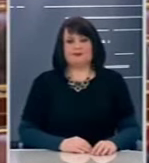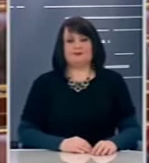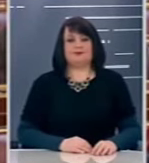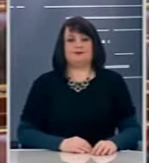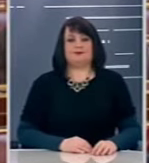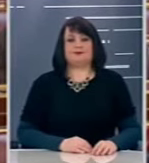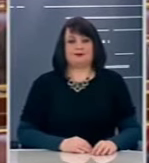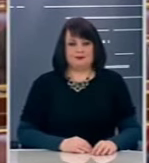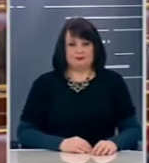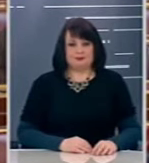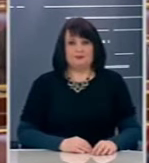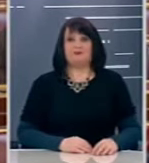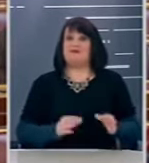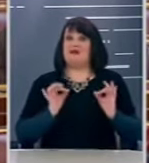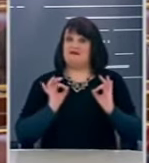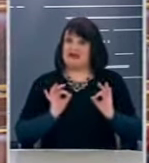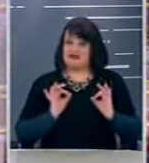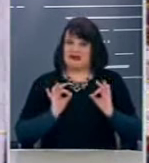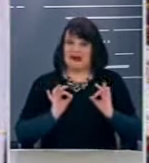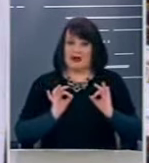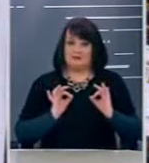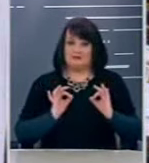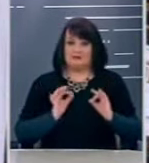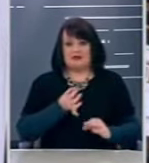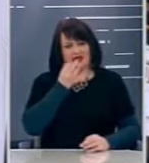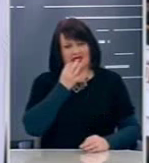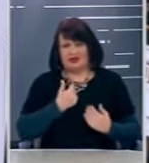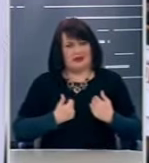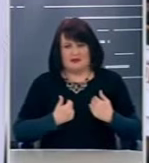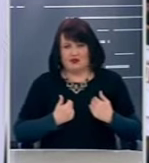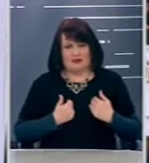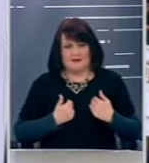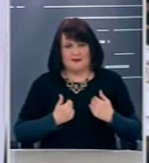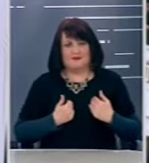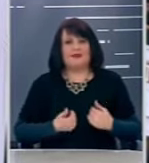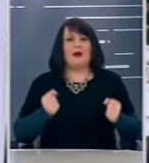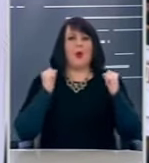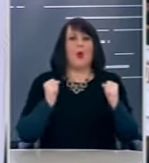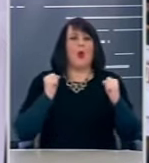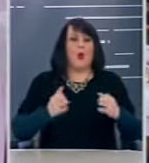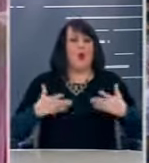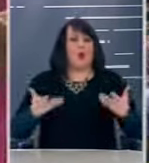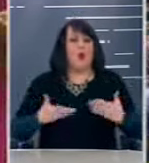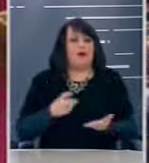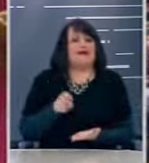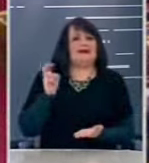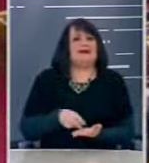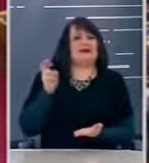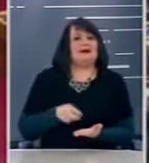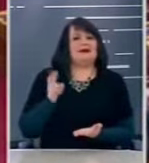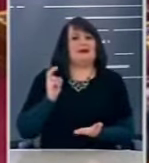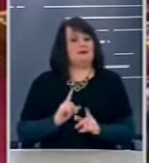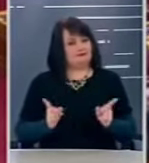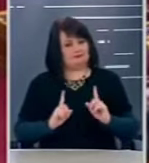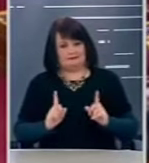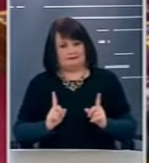Βεβαίως, δεν θα ακούσετε από μας ούτε πανηγυρισμούς, ούτε θριαμβολογίες. Δεν